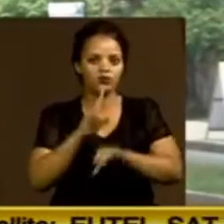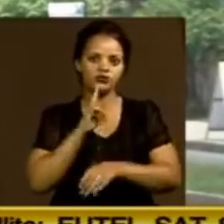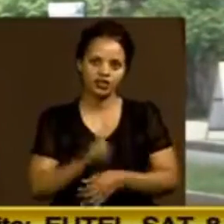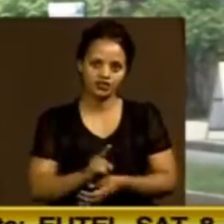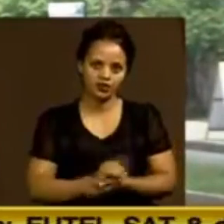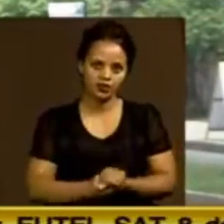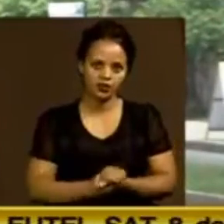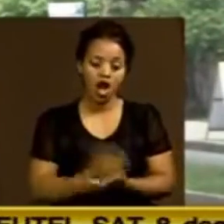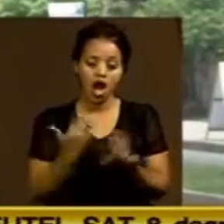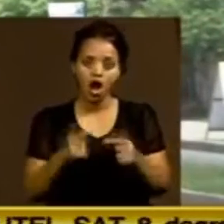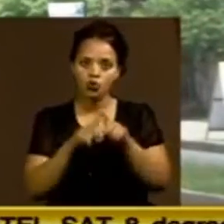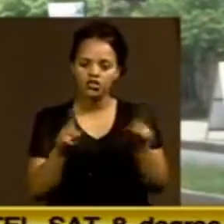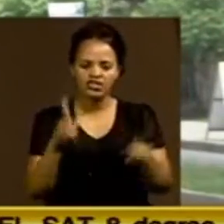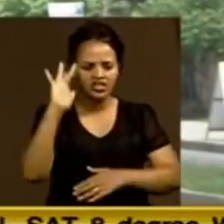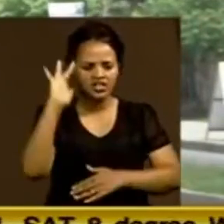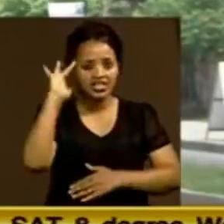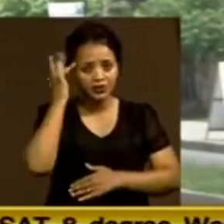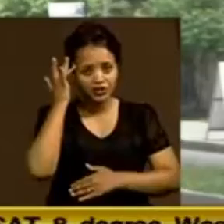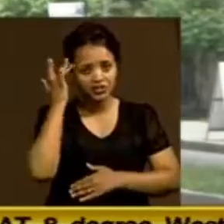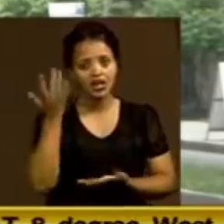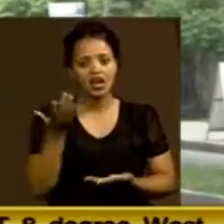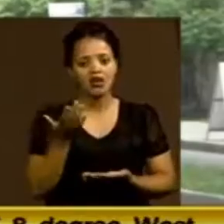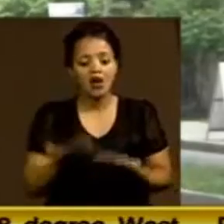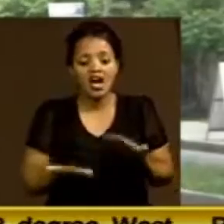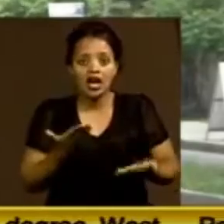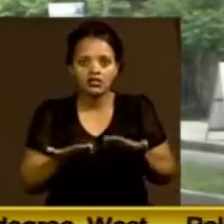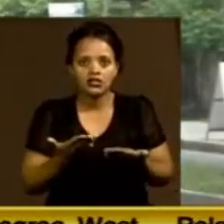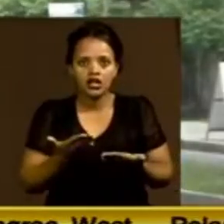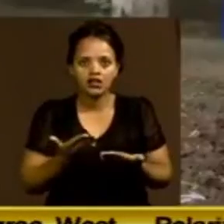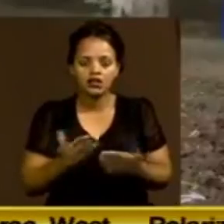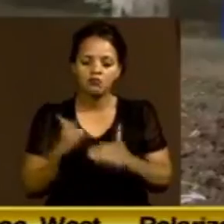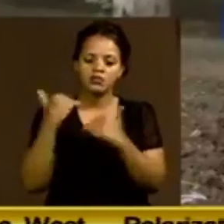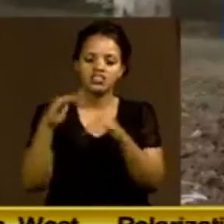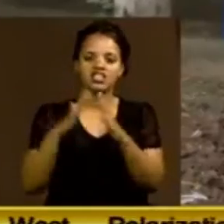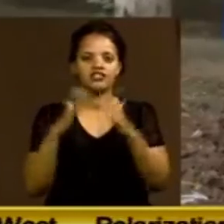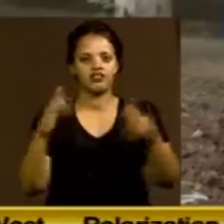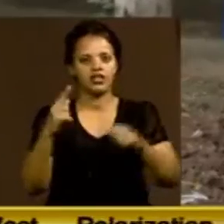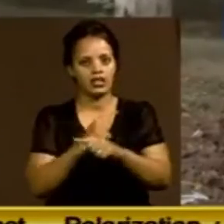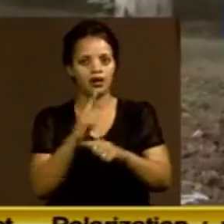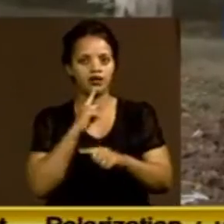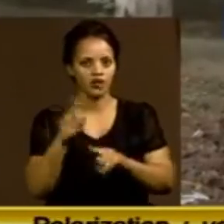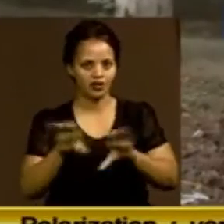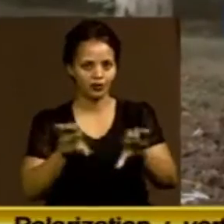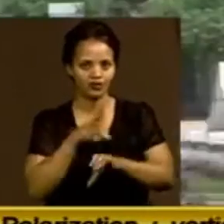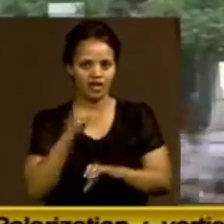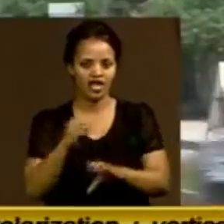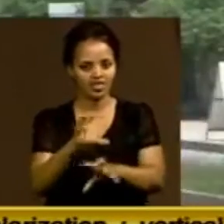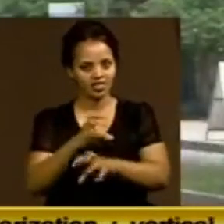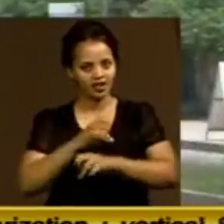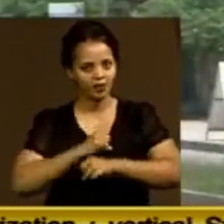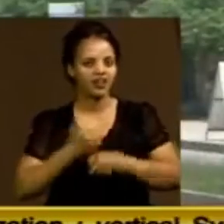ናቸው። አሁን ግን ከበሽታው አንጻር መጠነ ሰፊ ተግባር ነው ያደረጉትና